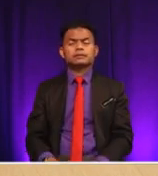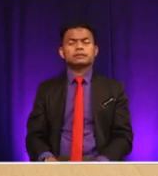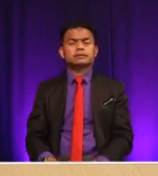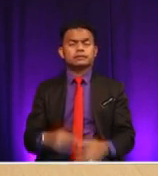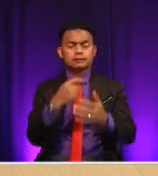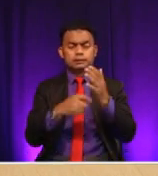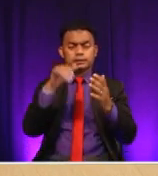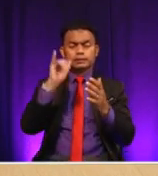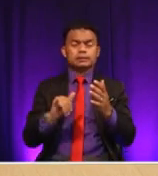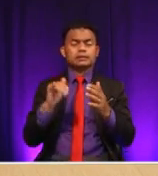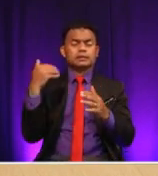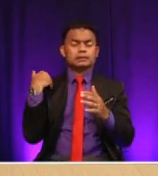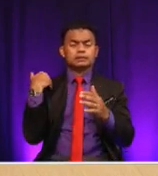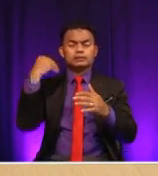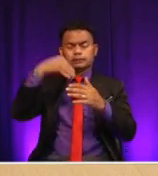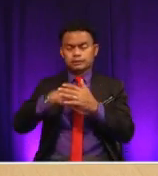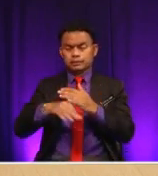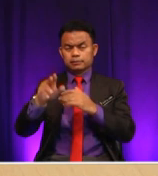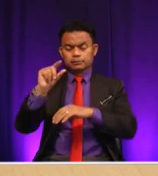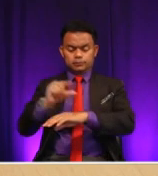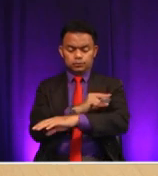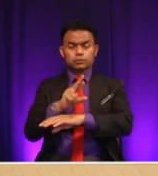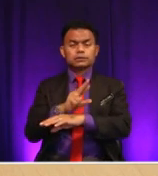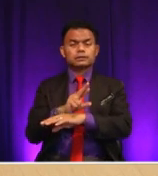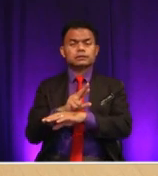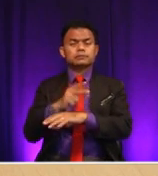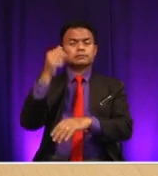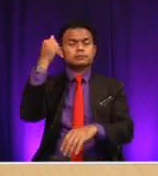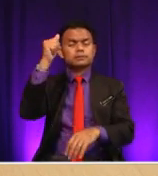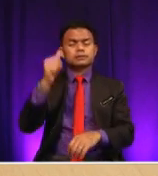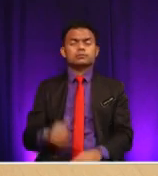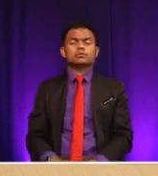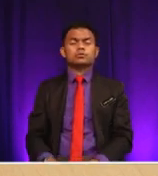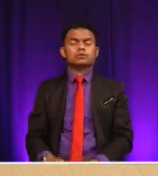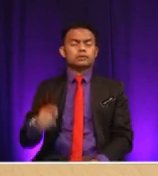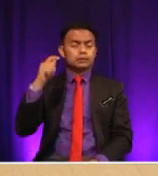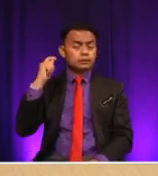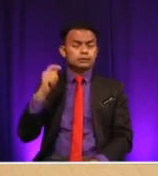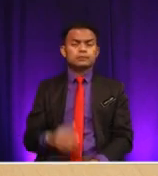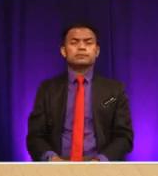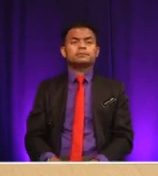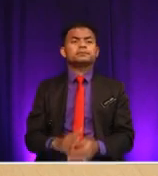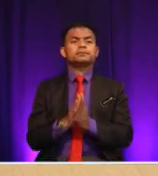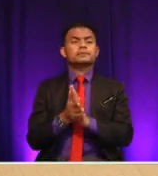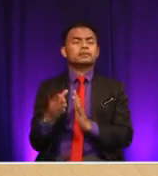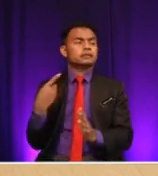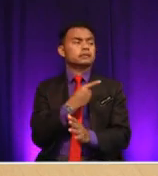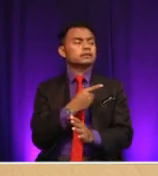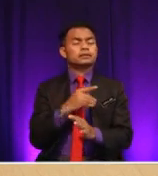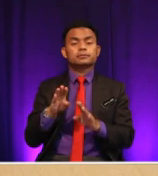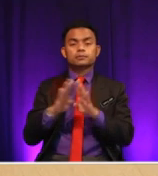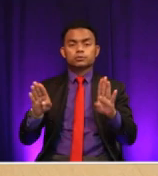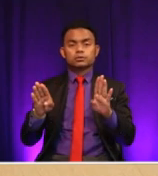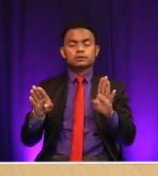yang ada dalam petikan gurindam rangkap 10 yang diberi tadi Oke jadi kita buka ruang Irfan